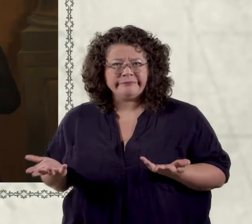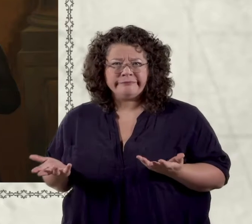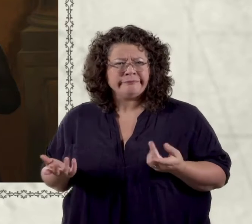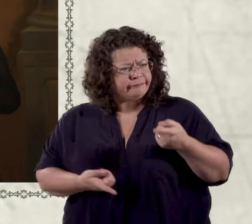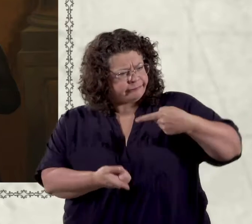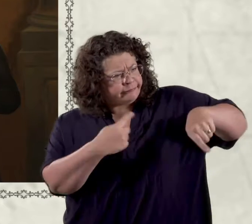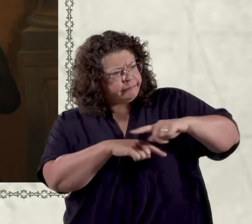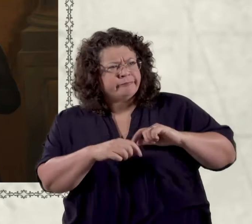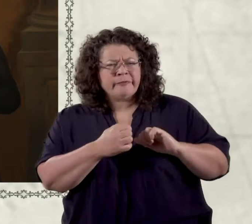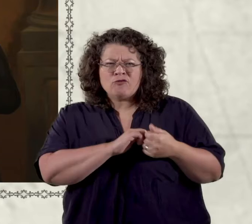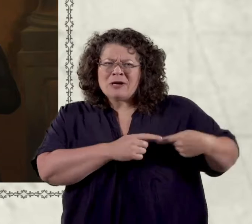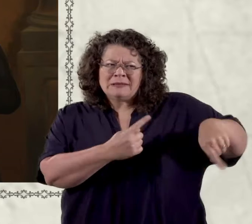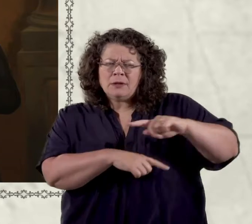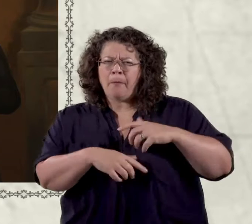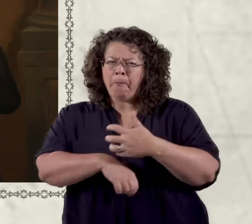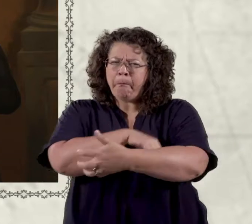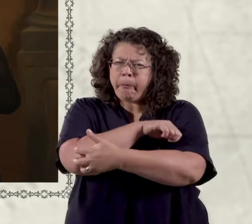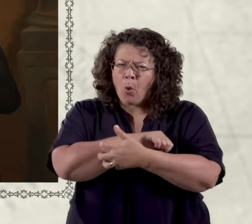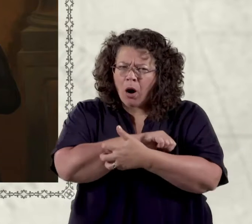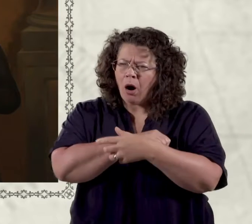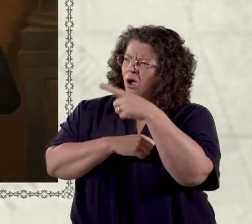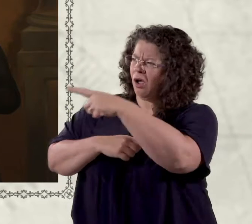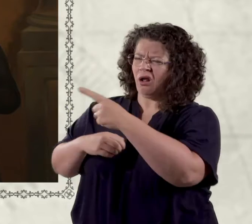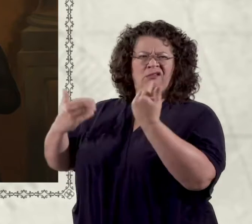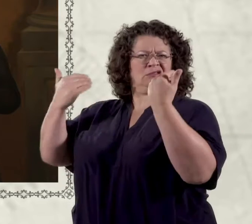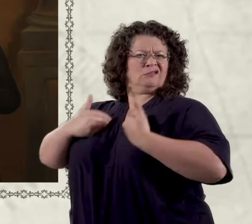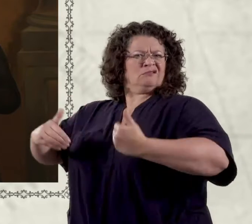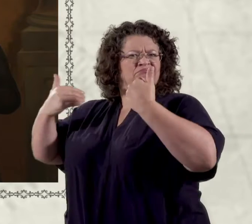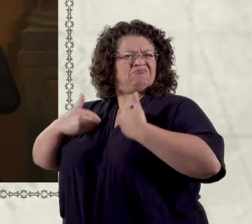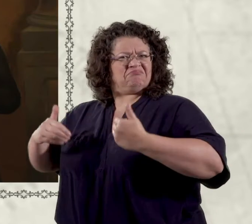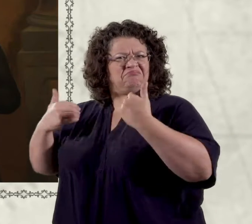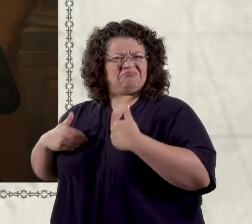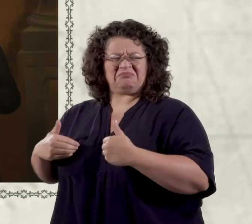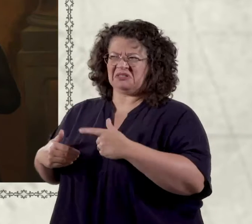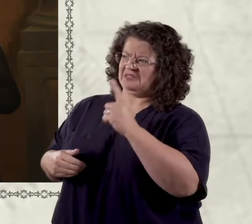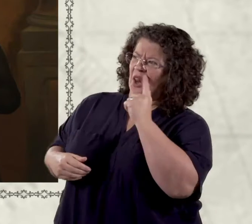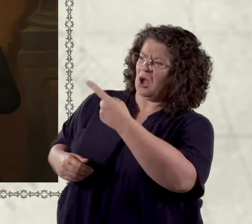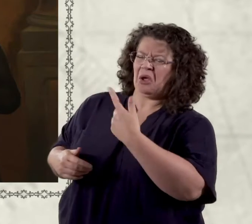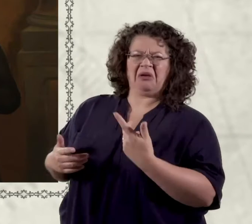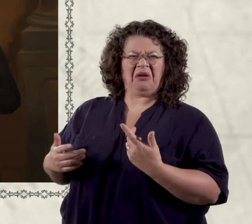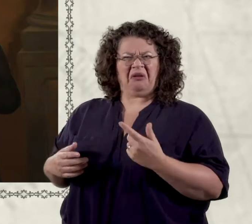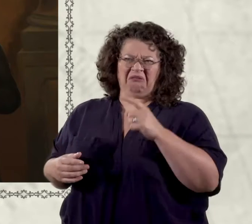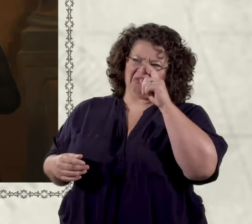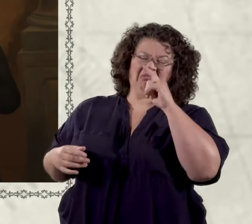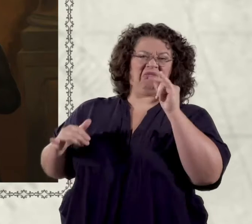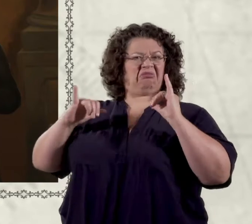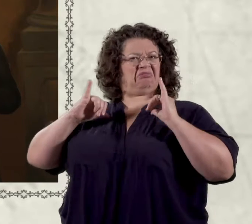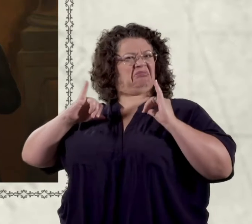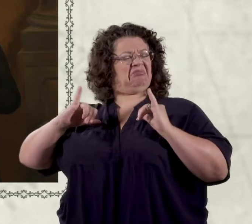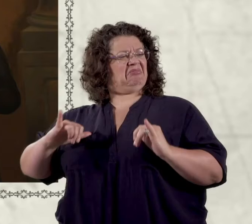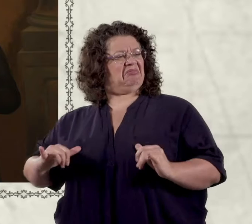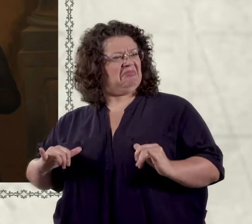da fe digonedd o arian. Drychwch ar ei cotiau grandau, ei siaceti smart,